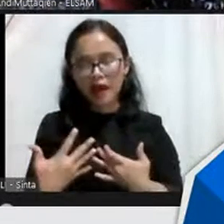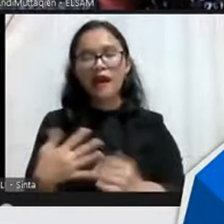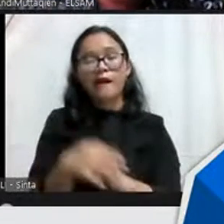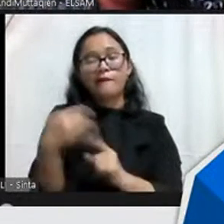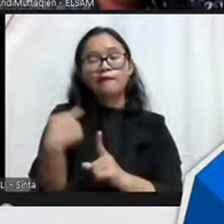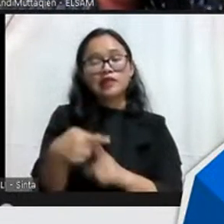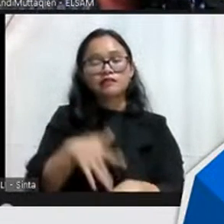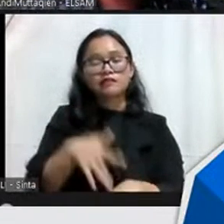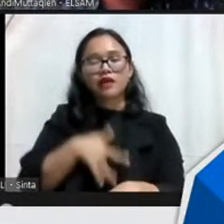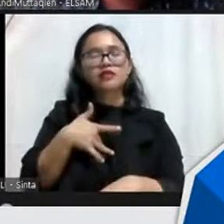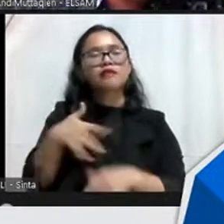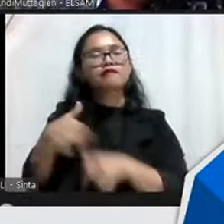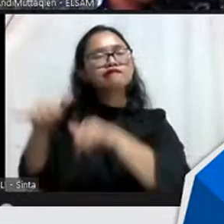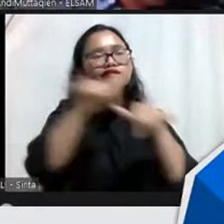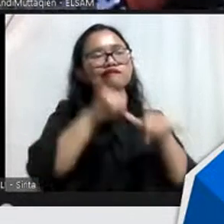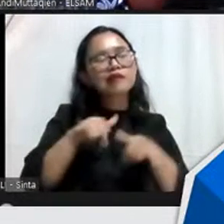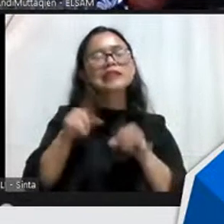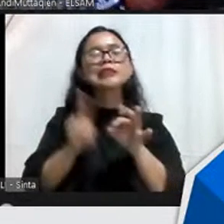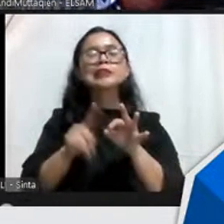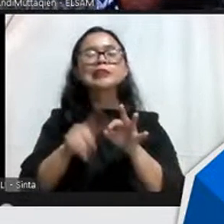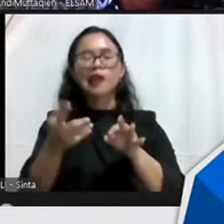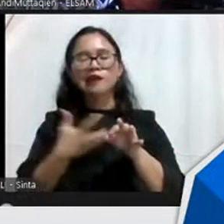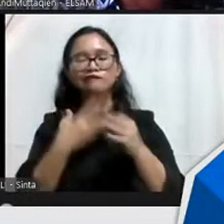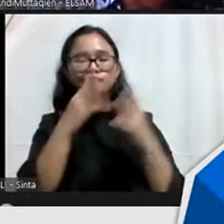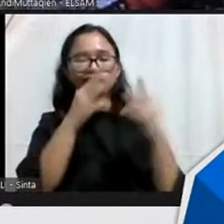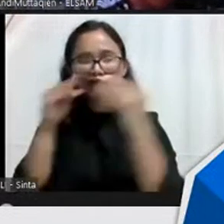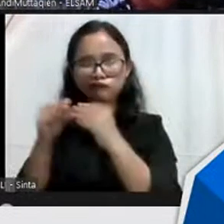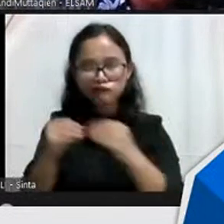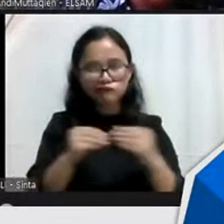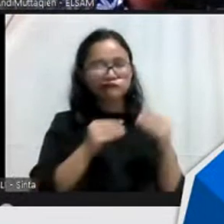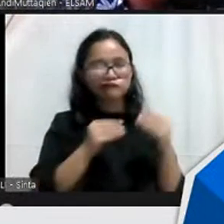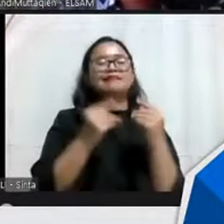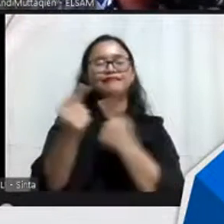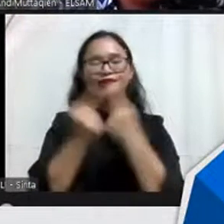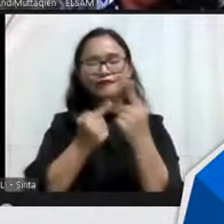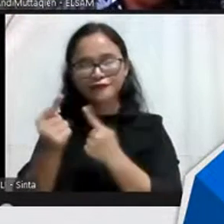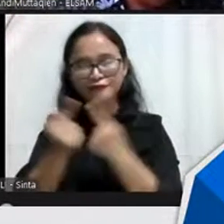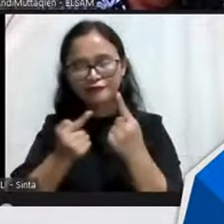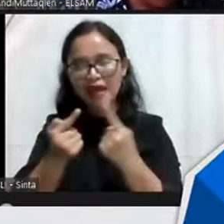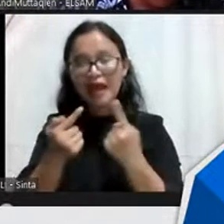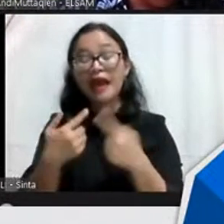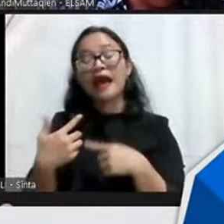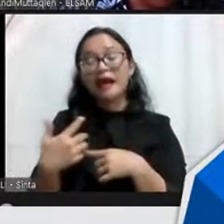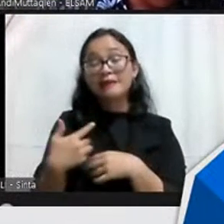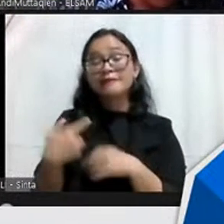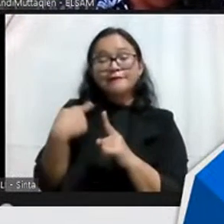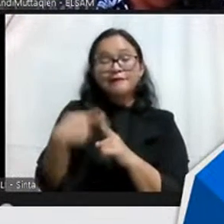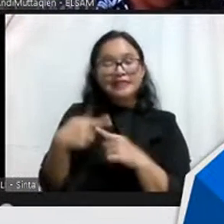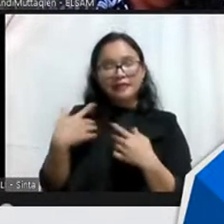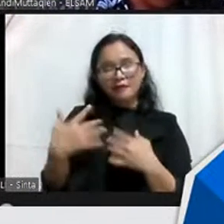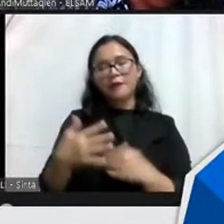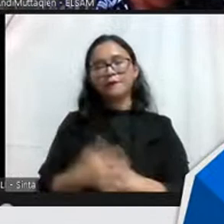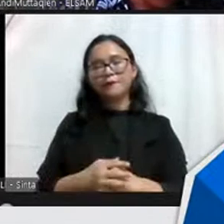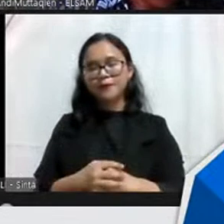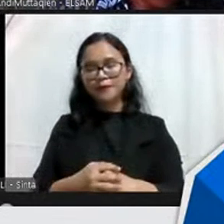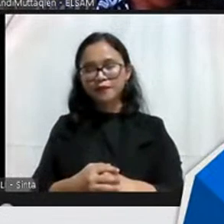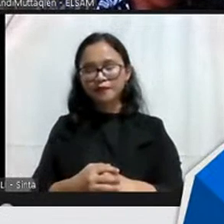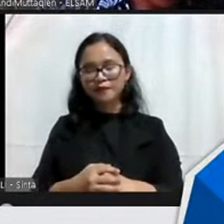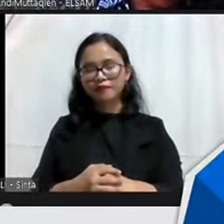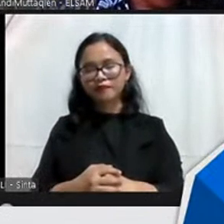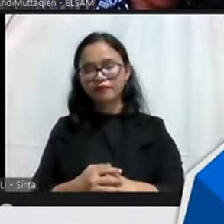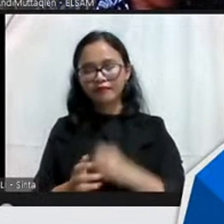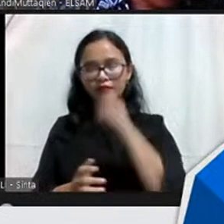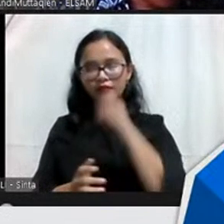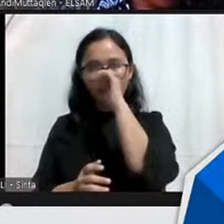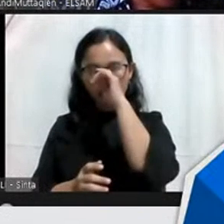terutama dalam hal negosiasi dan juga mendorong tidak hanya untuk peluncuran dari rencana ASI